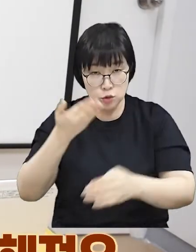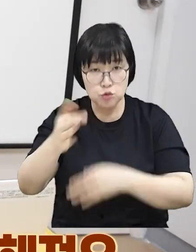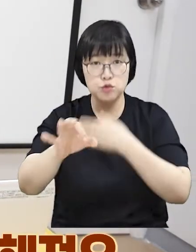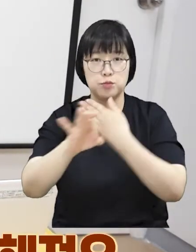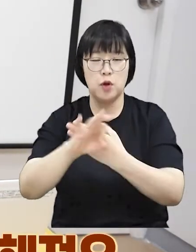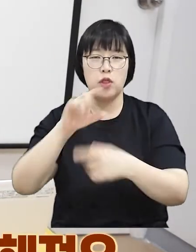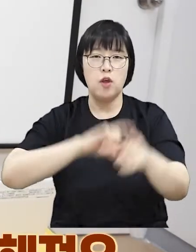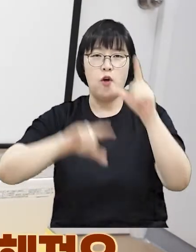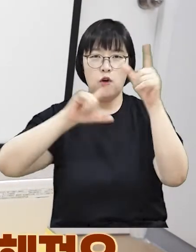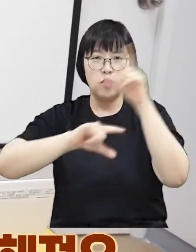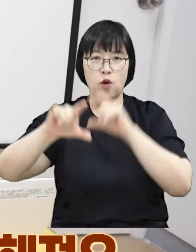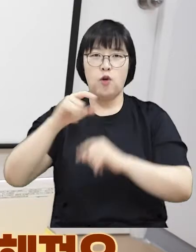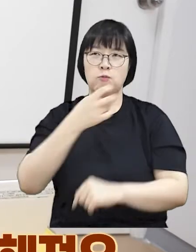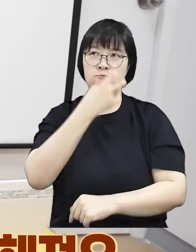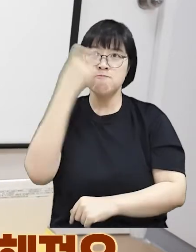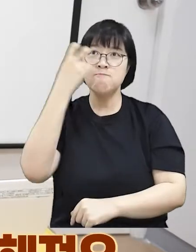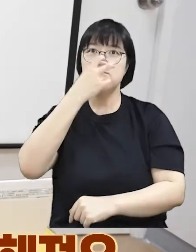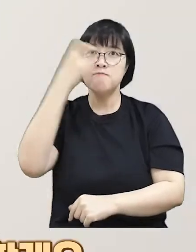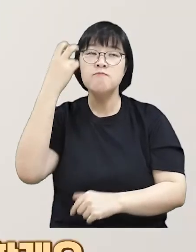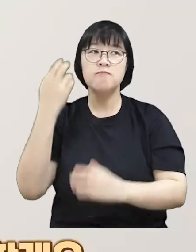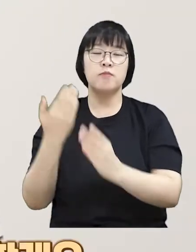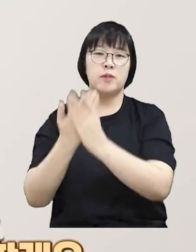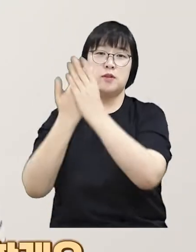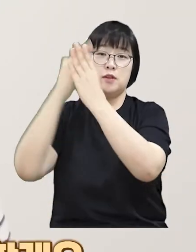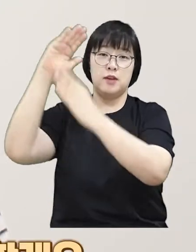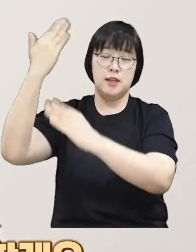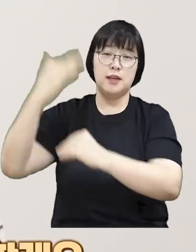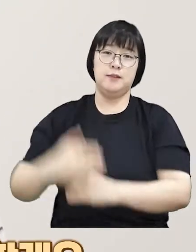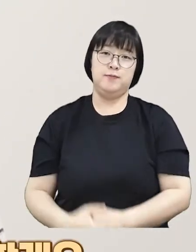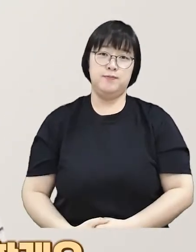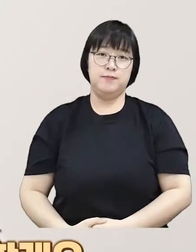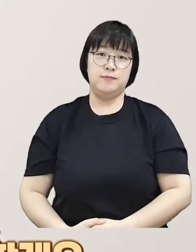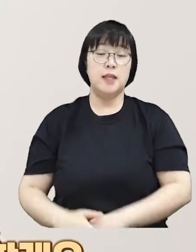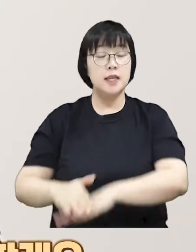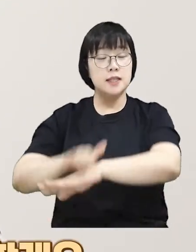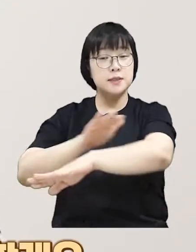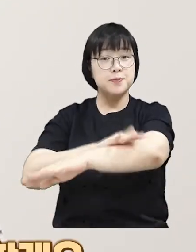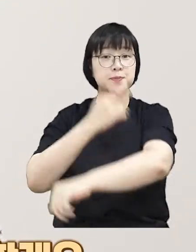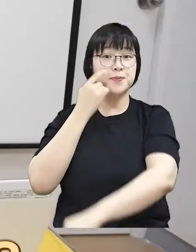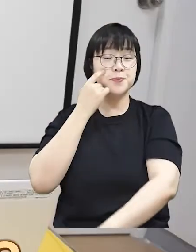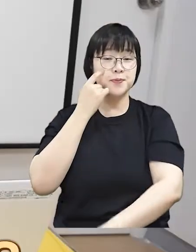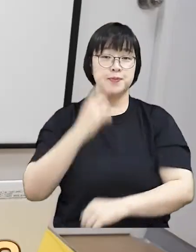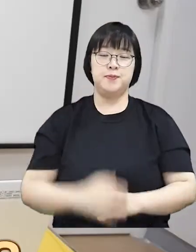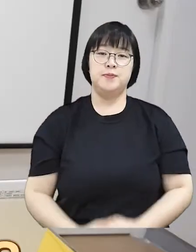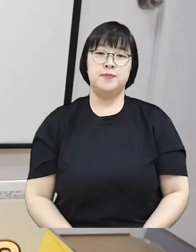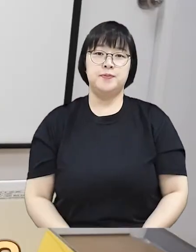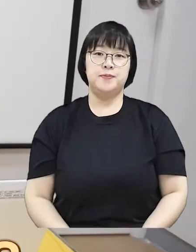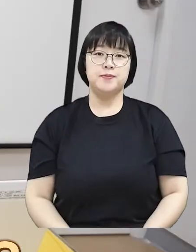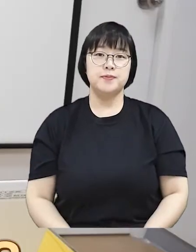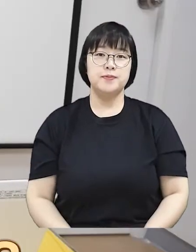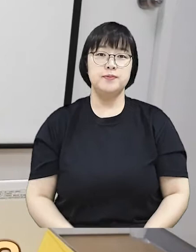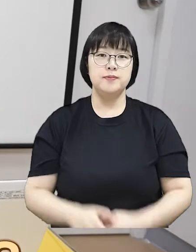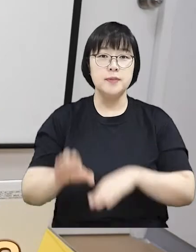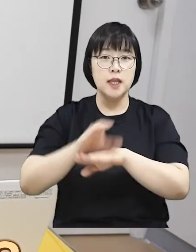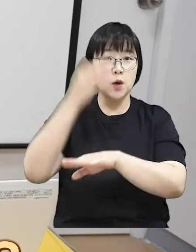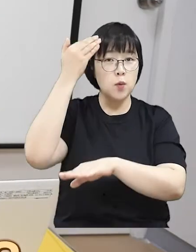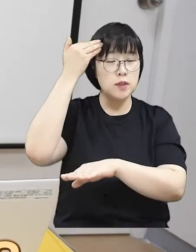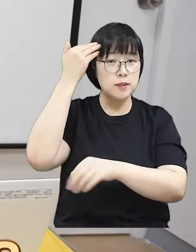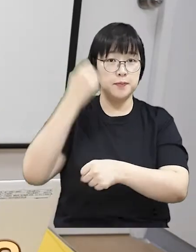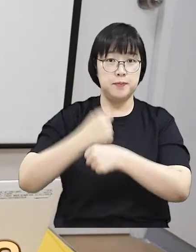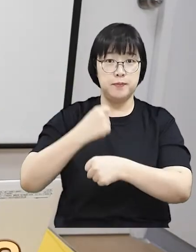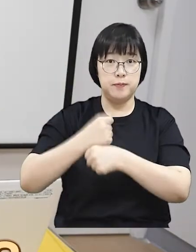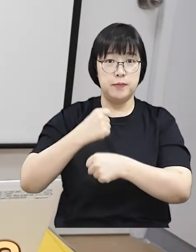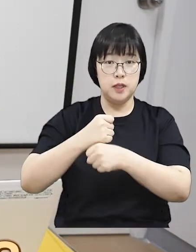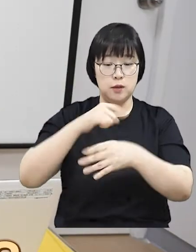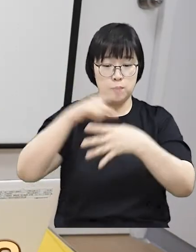컴퓨터는 더 똑똑해져요. 맞아요. 똑똑해져요. 자 그러면 그걸 한번 실습을 해보도록 할게요. 그 인공지능을 만들 프로그램이